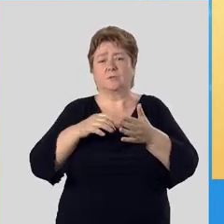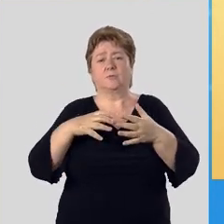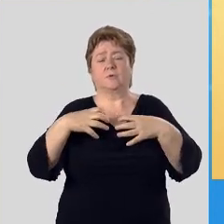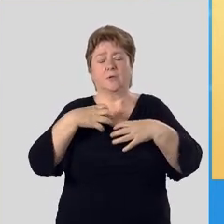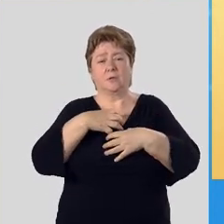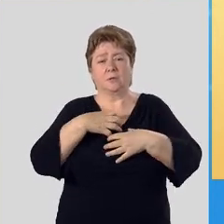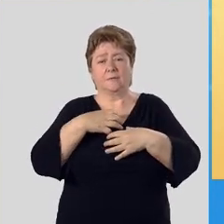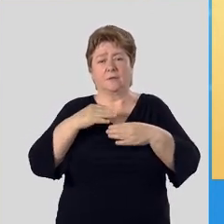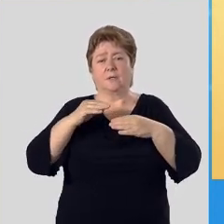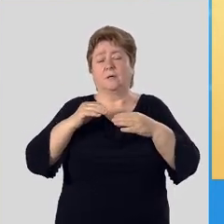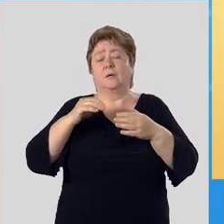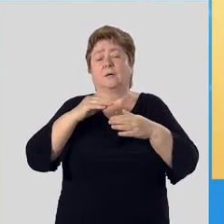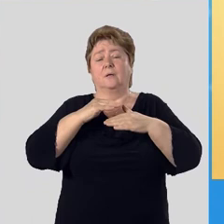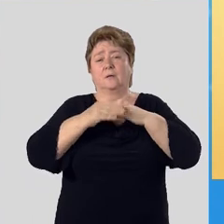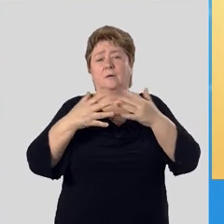основные типы тканей.